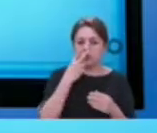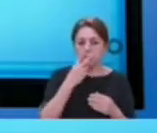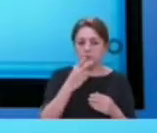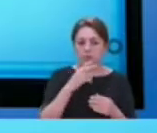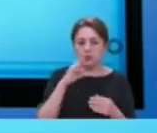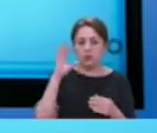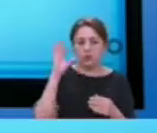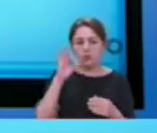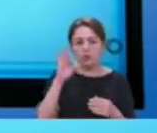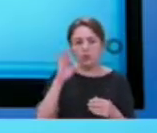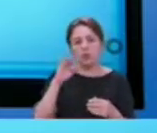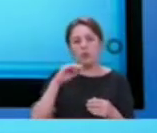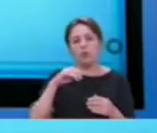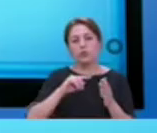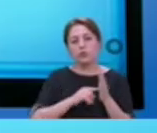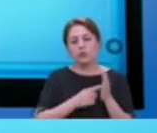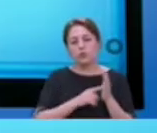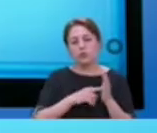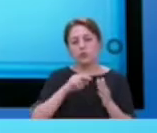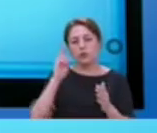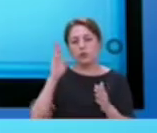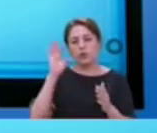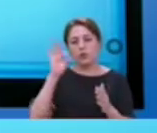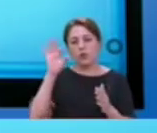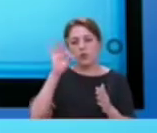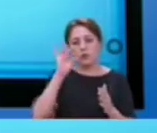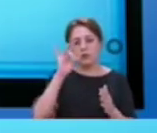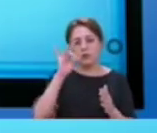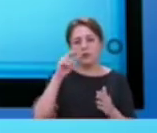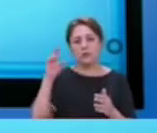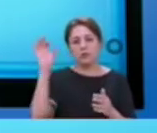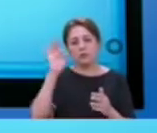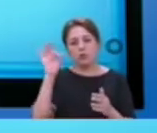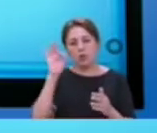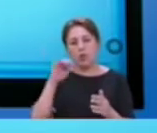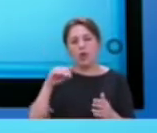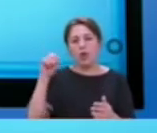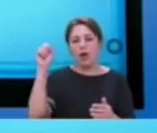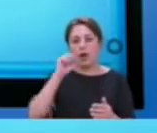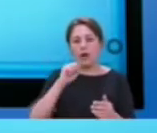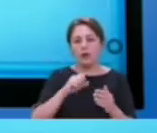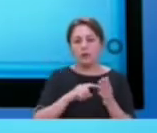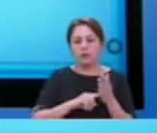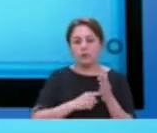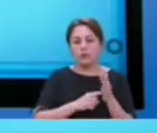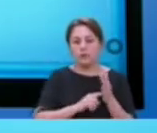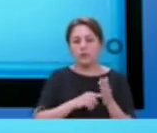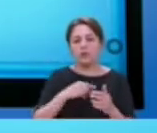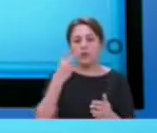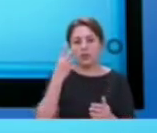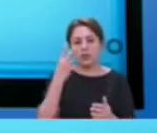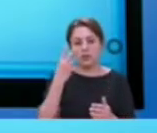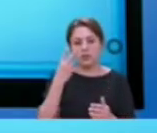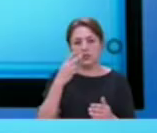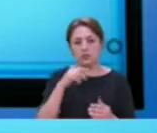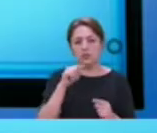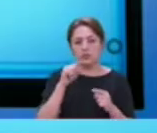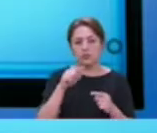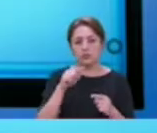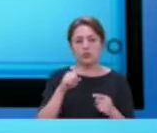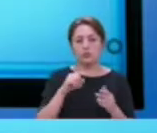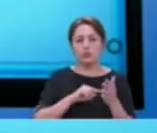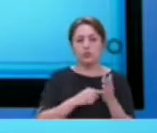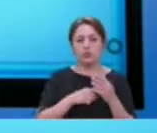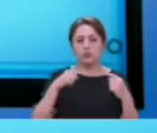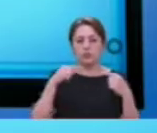O nuqtaning koordinatasi 0. Mana bu ko'rinishda yoziladi. A nuqtaning koordinatasi 2. Ya'ni shu nuqtaga